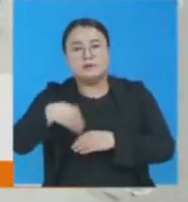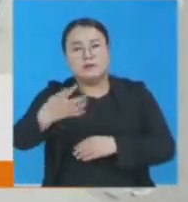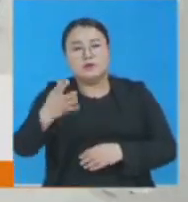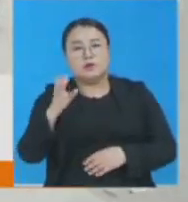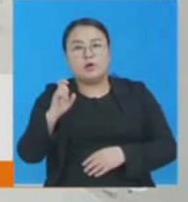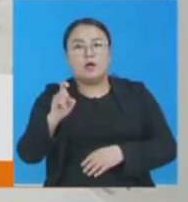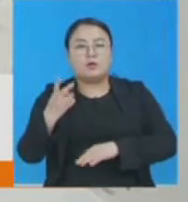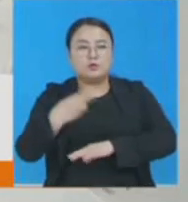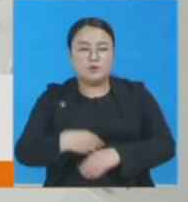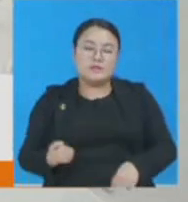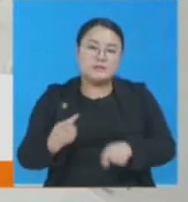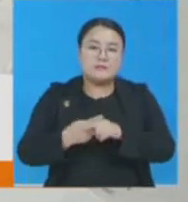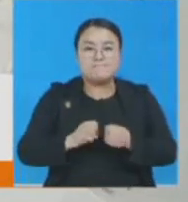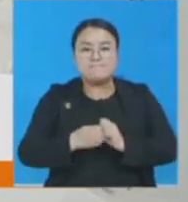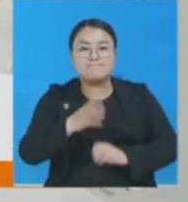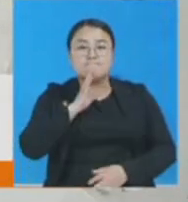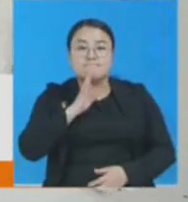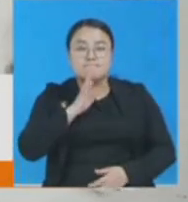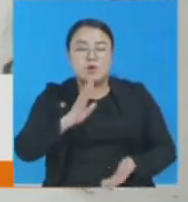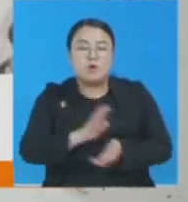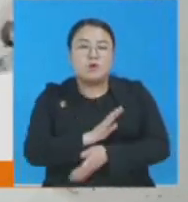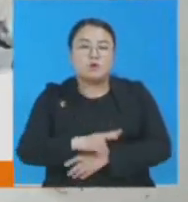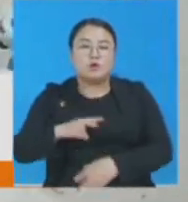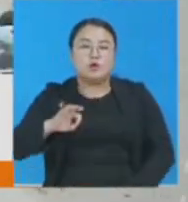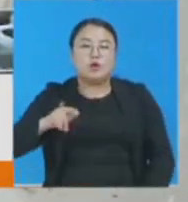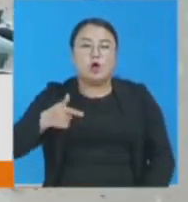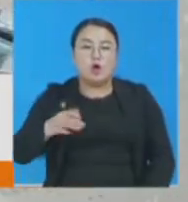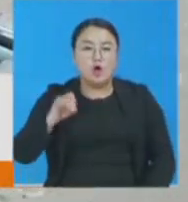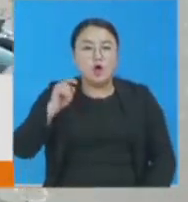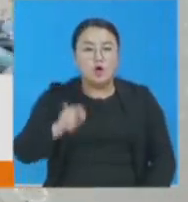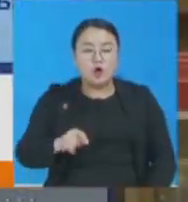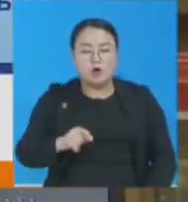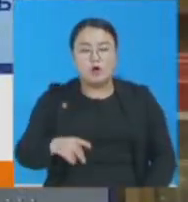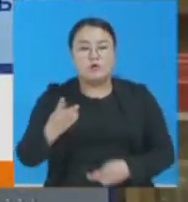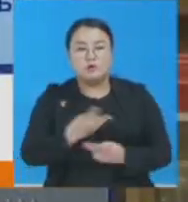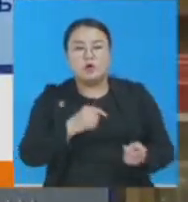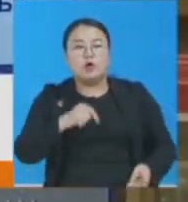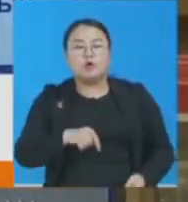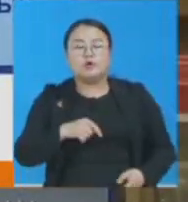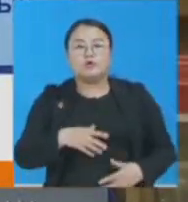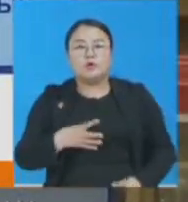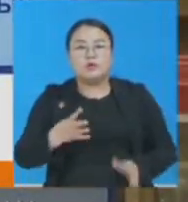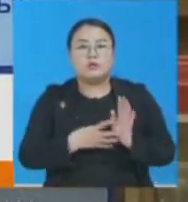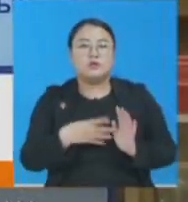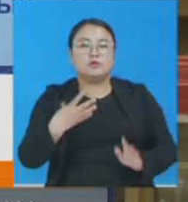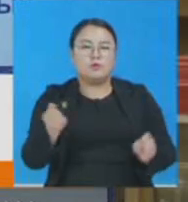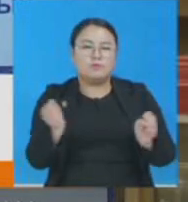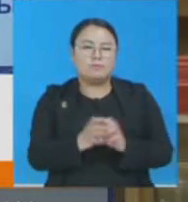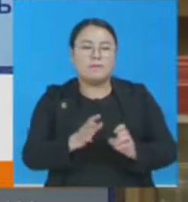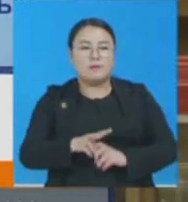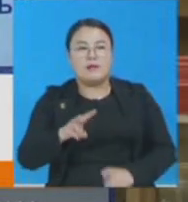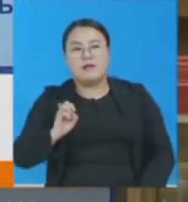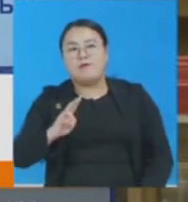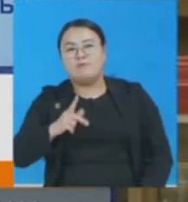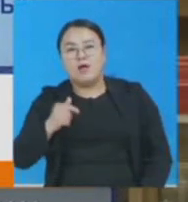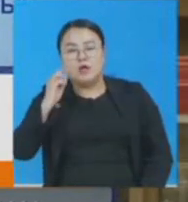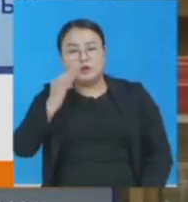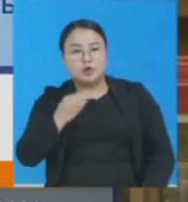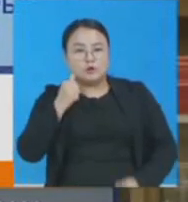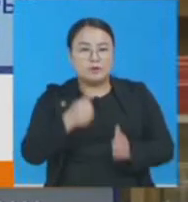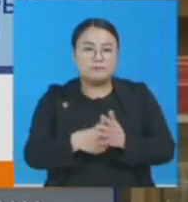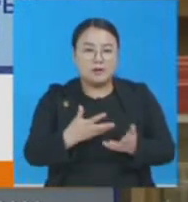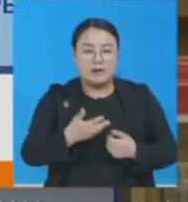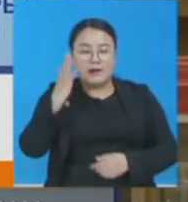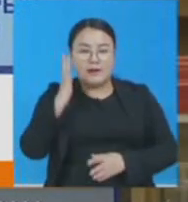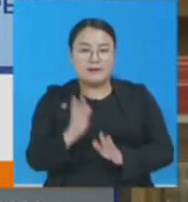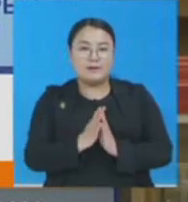үе шаттайгаар нэмж байгуулна. Хурдан лого бүхий үйлчлэгээний цэгээс иргэд өнөөдрийн байдлаар 94 төрлийн лавлгаа тодорхойлолтоос гадна